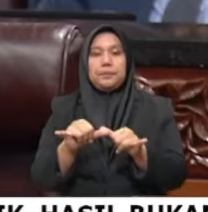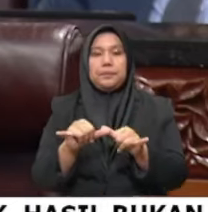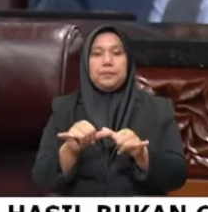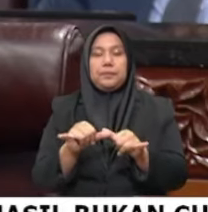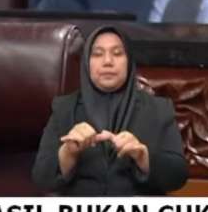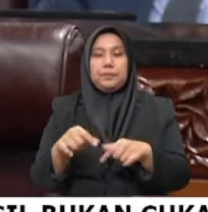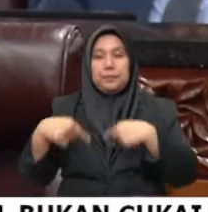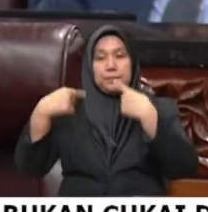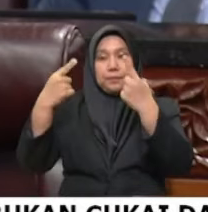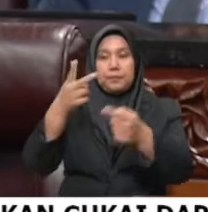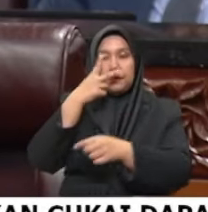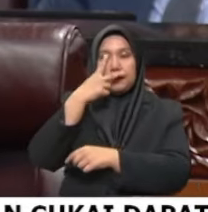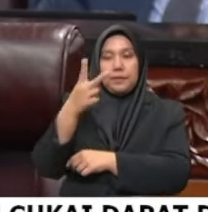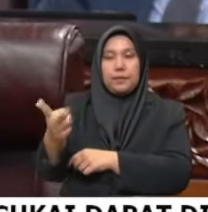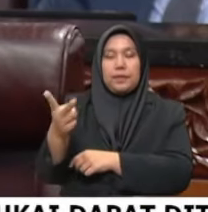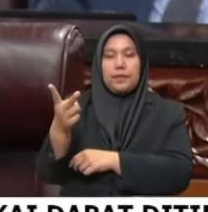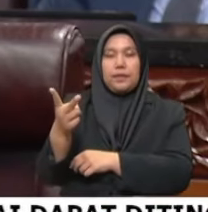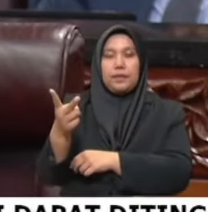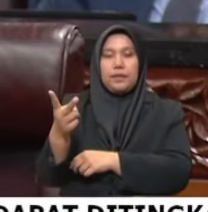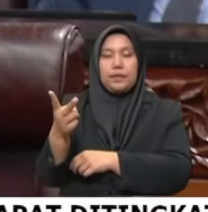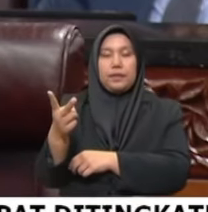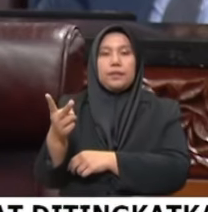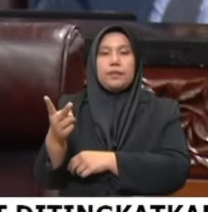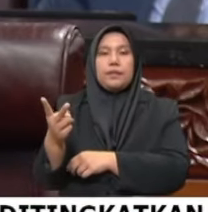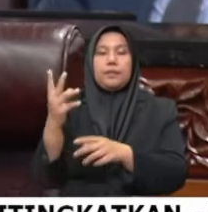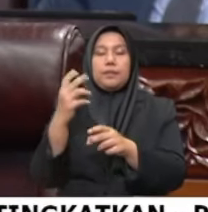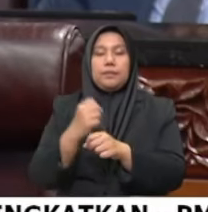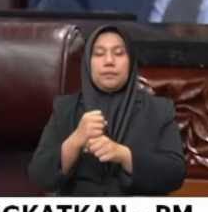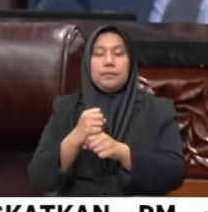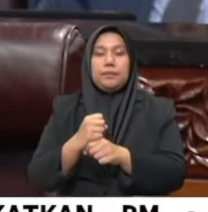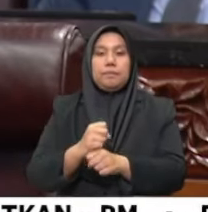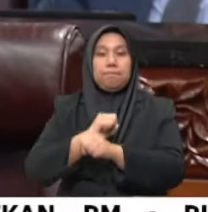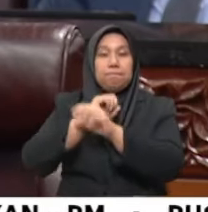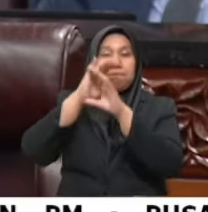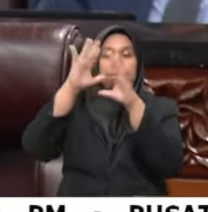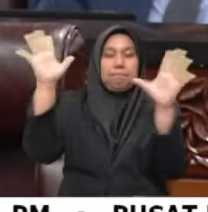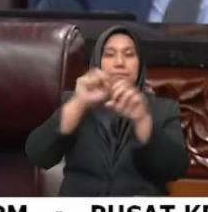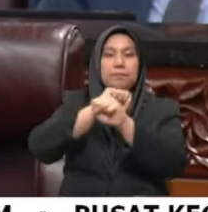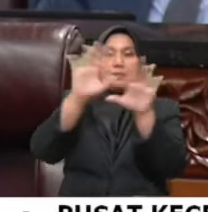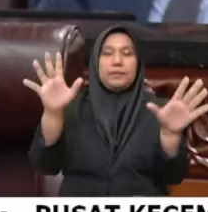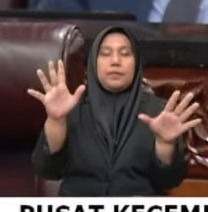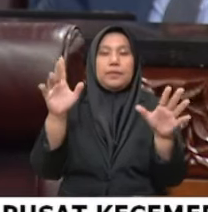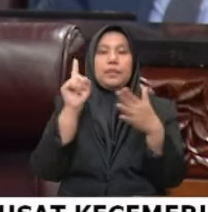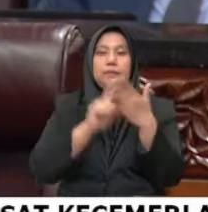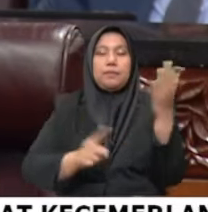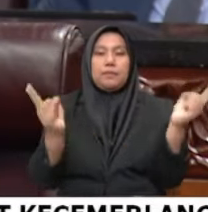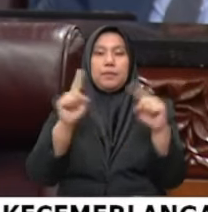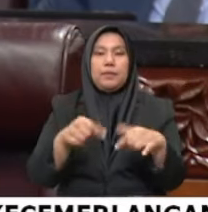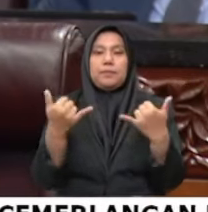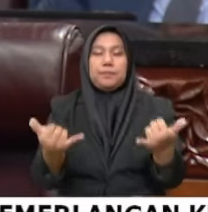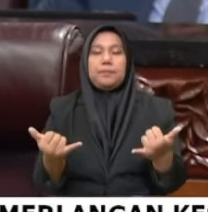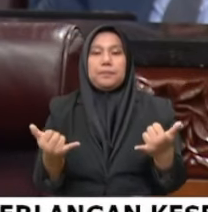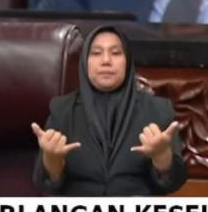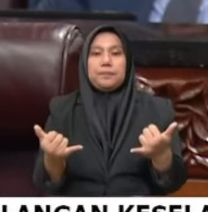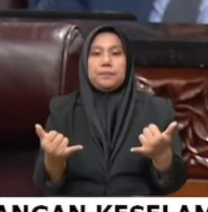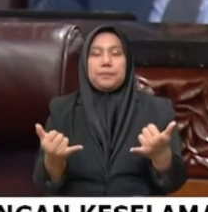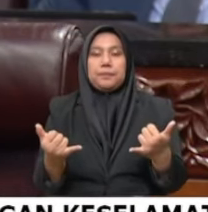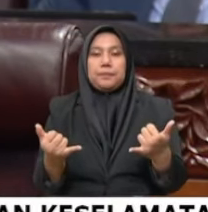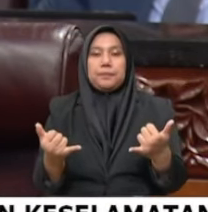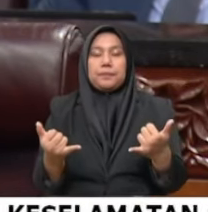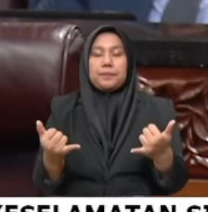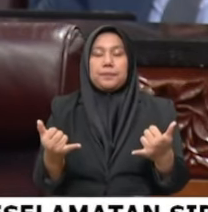lawatan tapak bagi mendapatkan gambaran jelas berhubung keadaan semasa di tapak. Beberapa